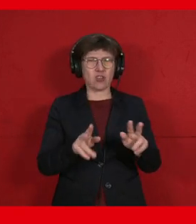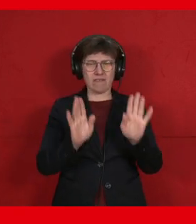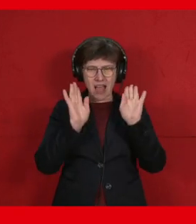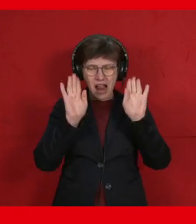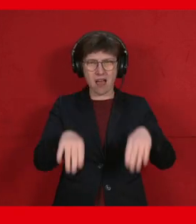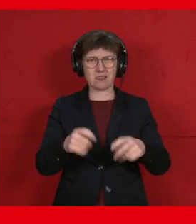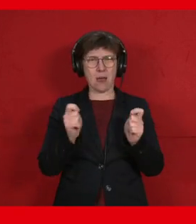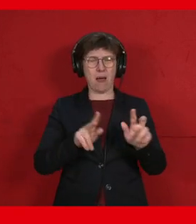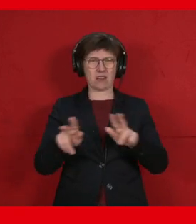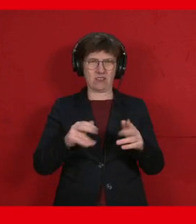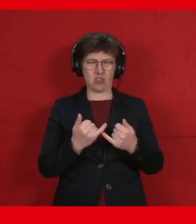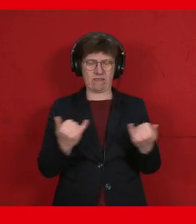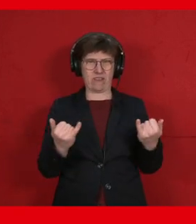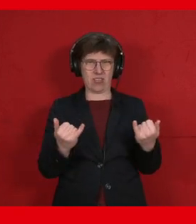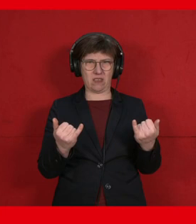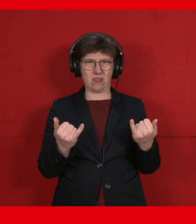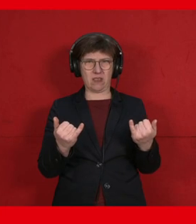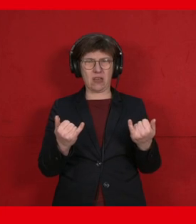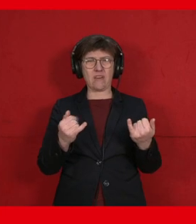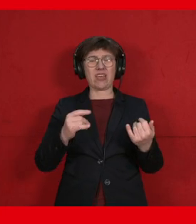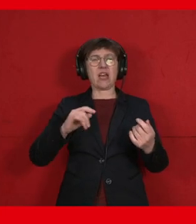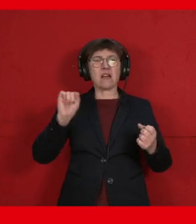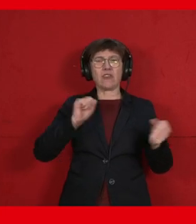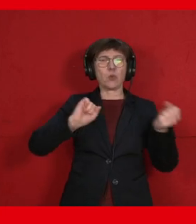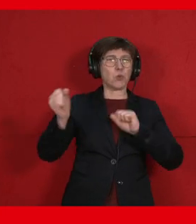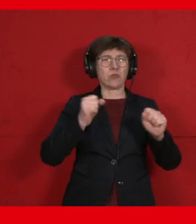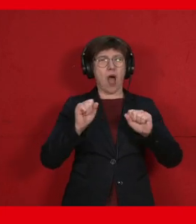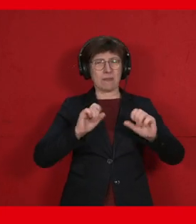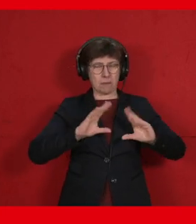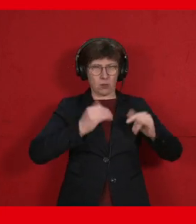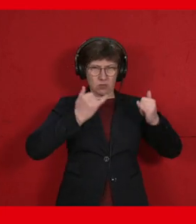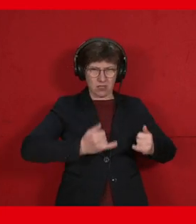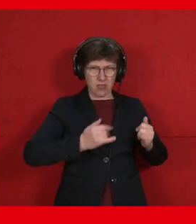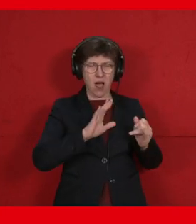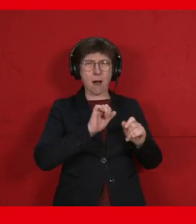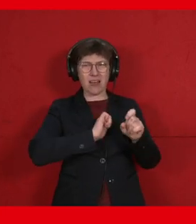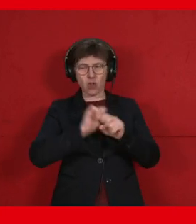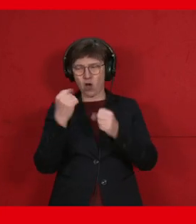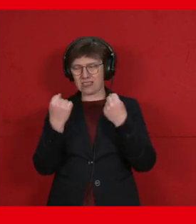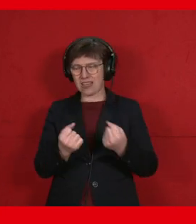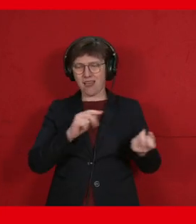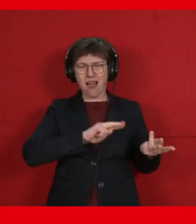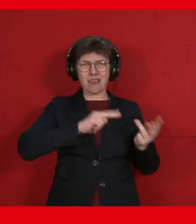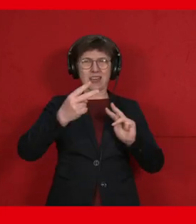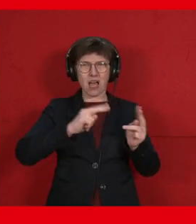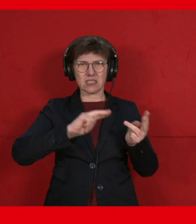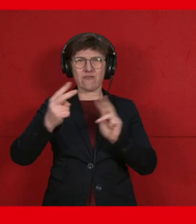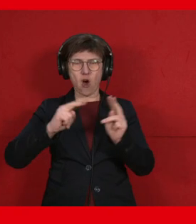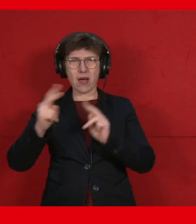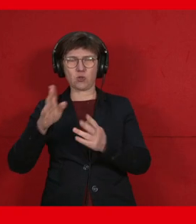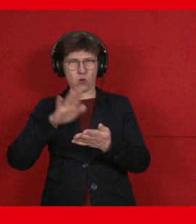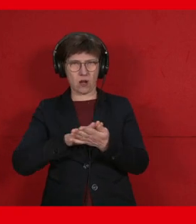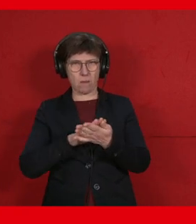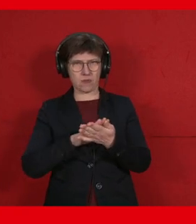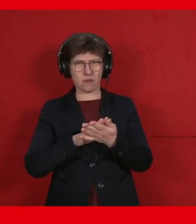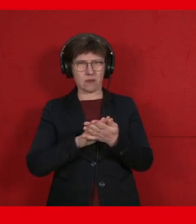Marktwirtschaft sein lassen können, die Dynamik nutzen, trotzdem aber sicher sein können, dass die Transformationspfade auch eingehalten werden. Und das